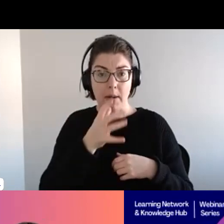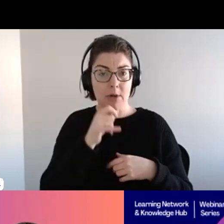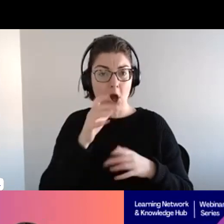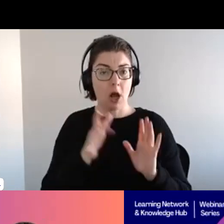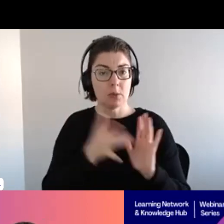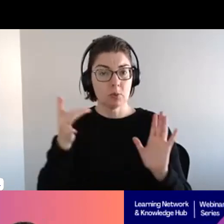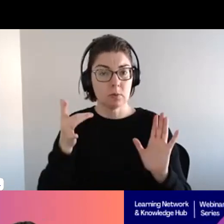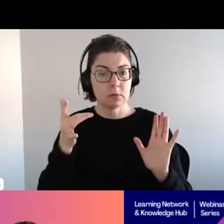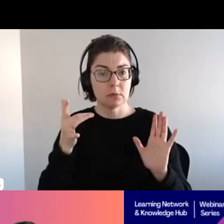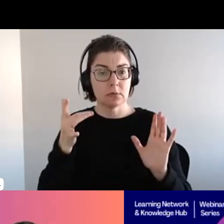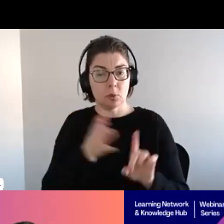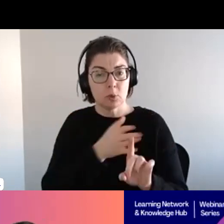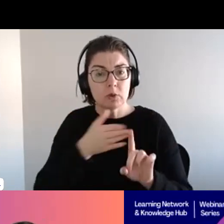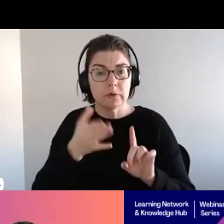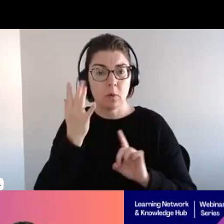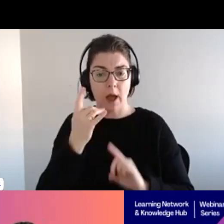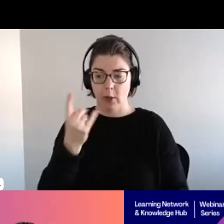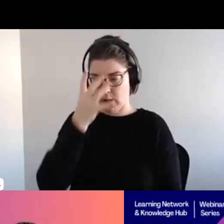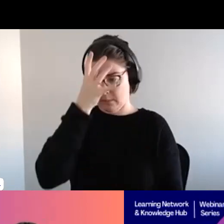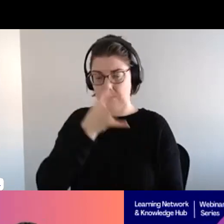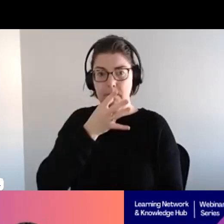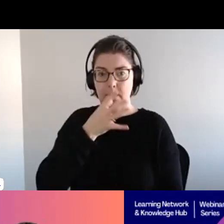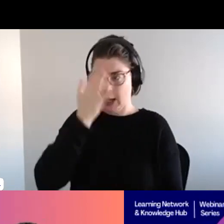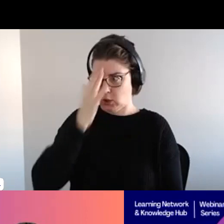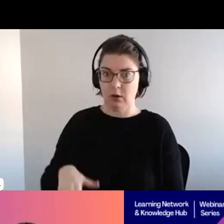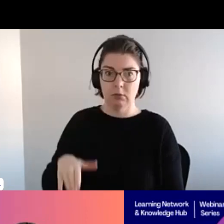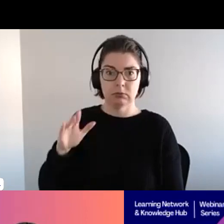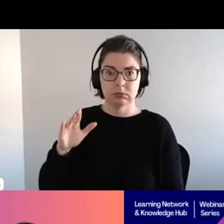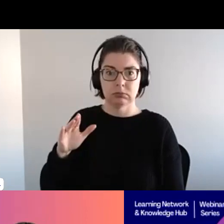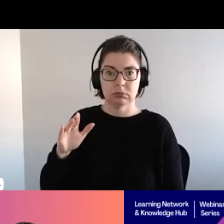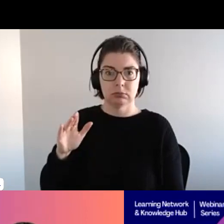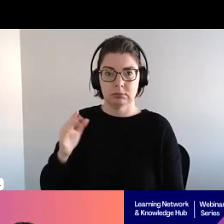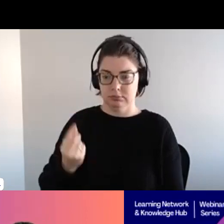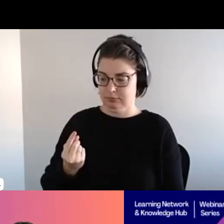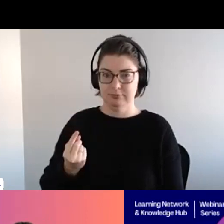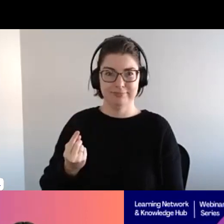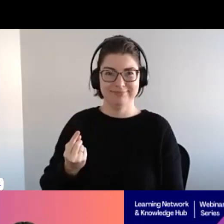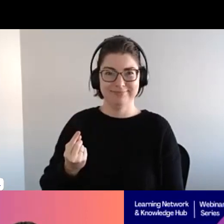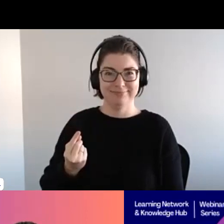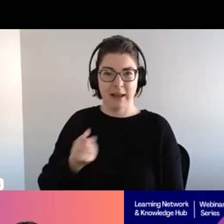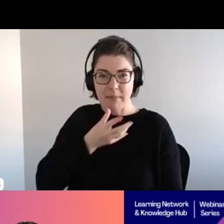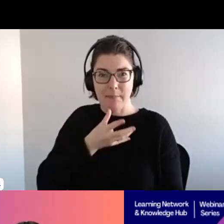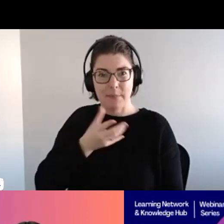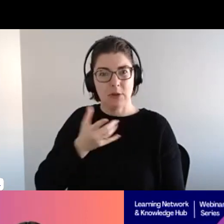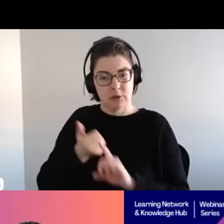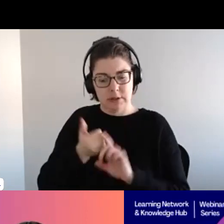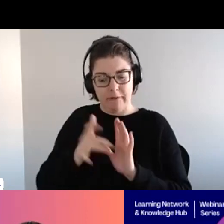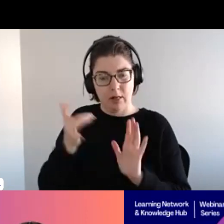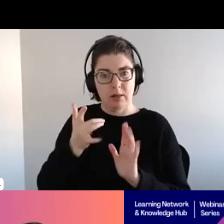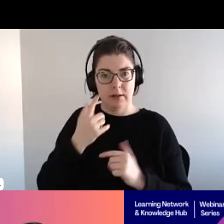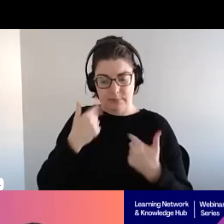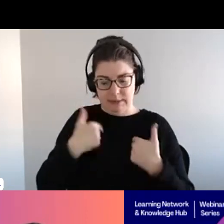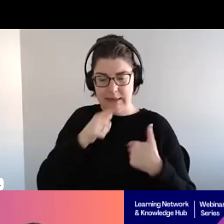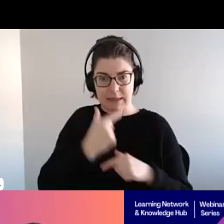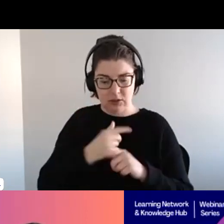moi j'ai déjà entendu dire j'ai déjà dit ma mère ne maltrait pas parce que la seule personne que je